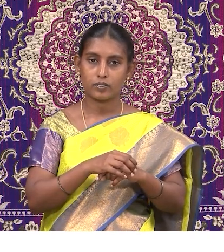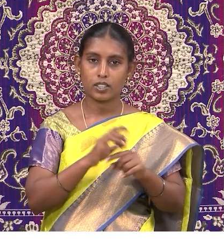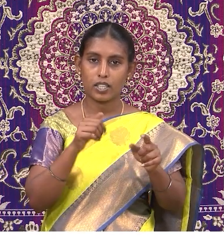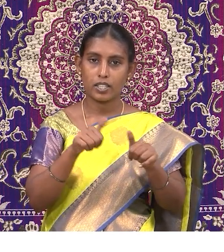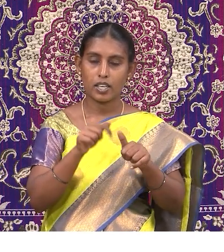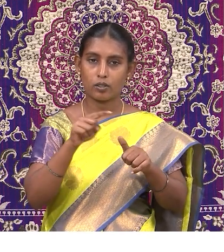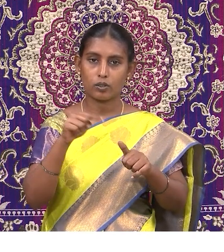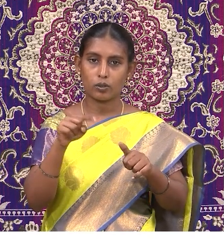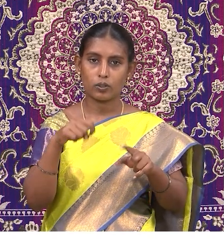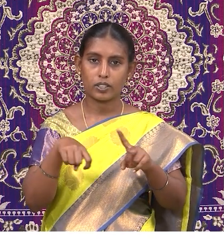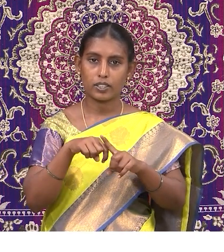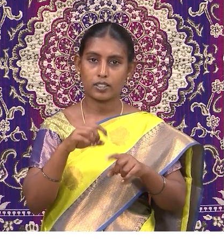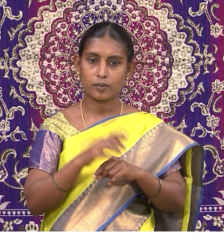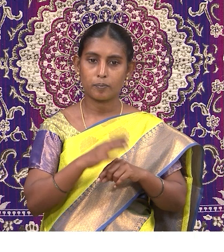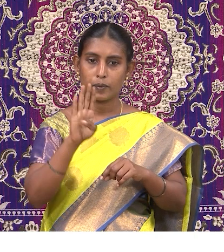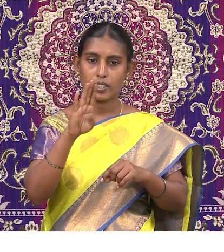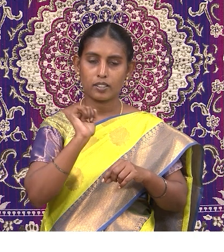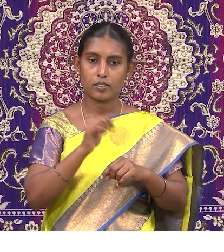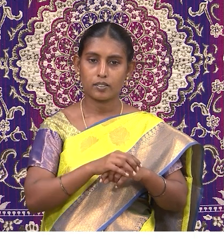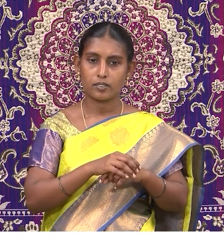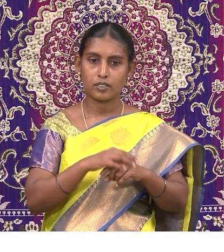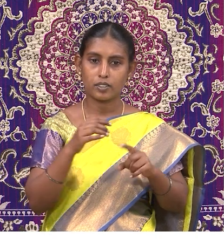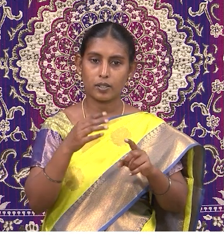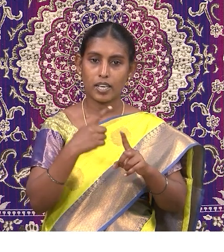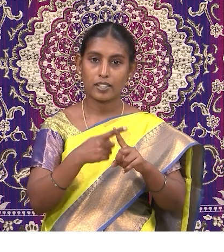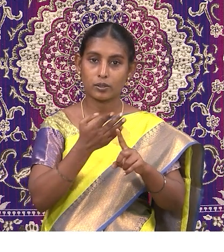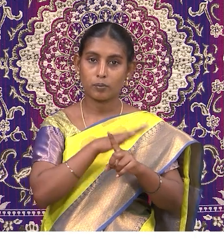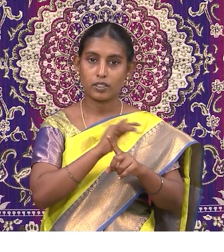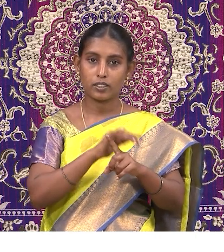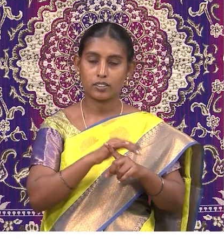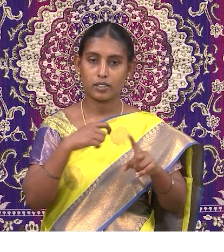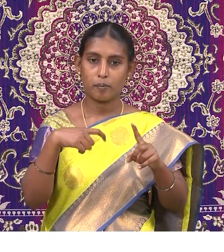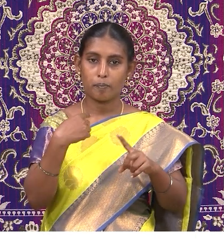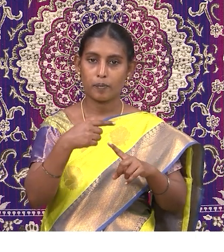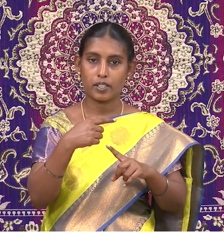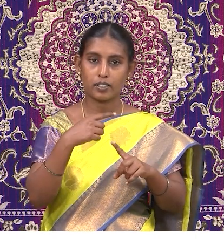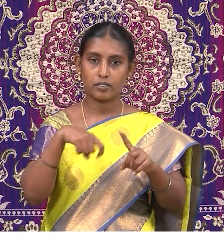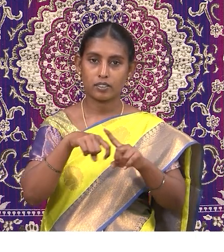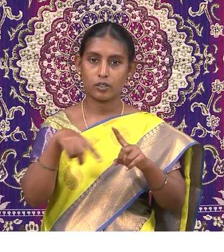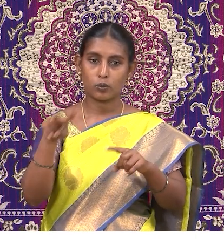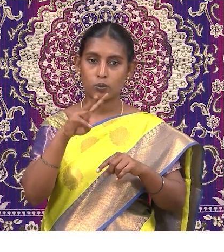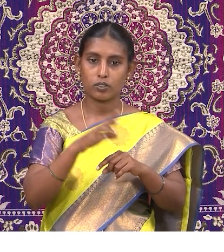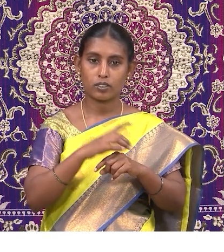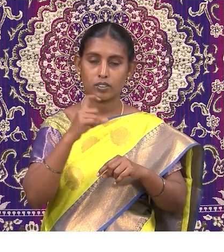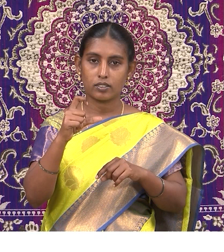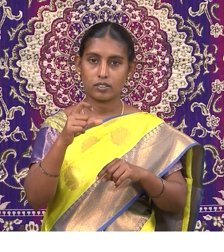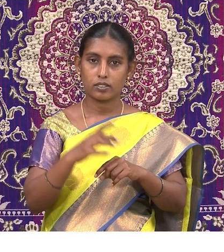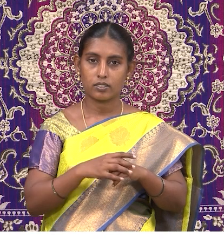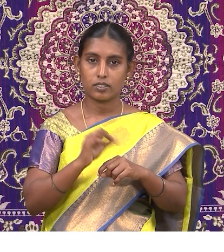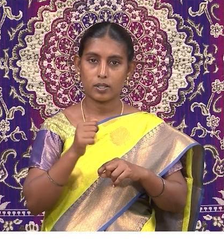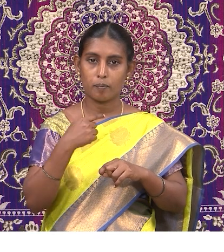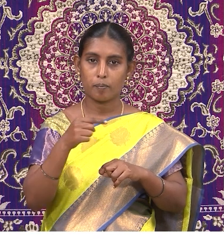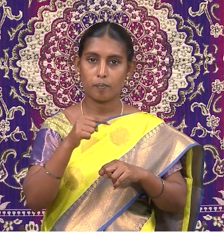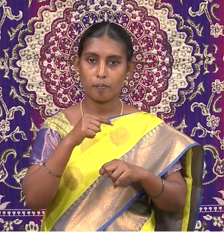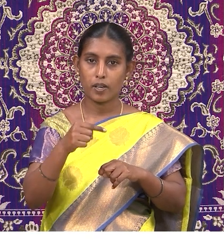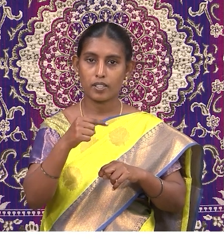டு கே. அப்போ பி என்ன வரும்? எக்ஸுக்கு பக்கத்தில் இருக்கக்கூடியது மைனஸ் கே ஸ்கொயர். சி என்ன? மைனஸ் டூ கே